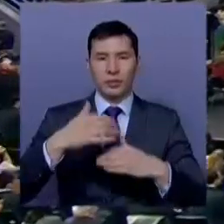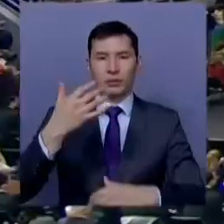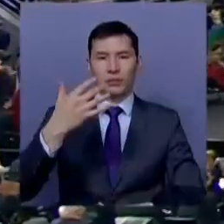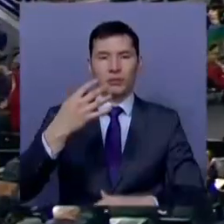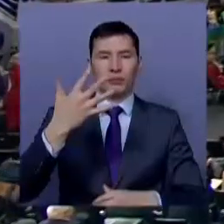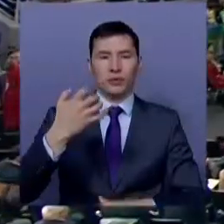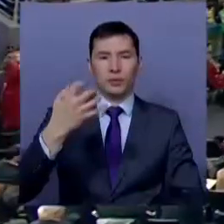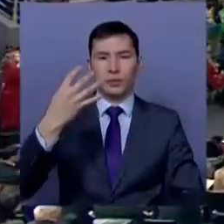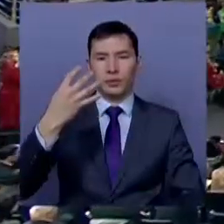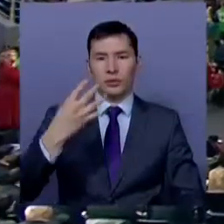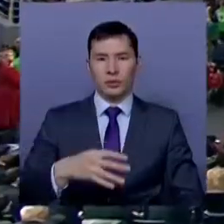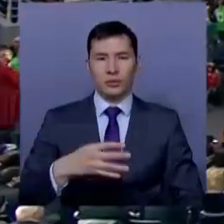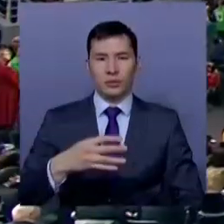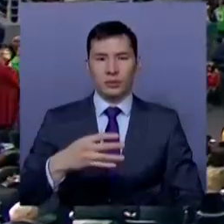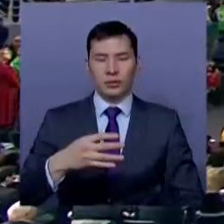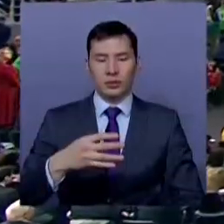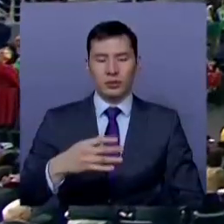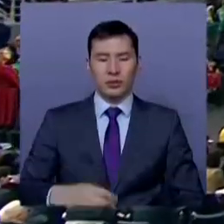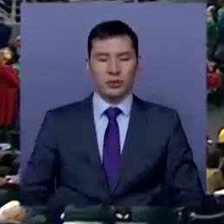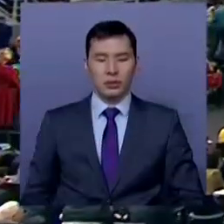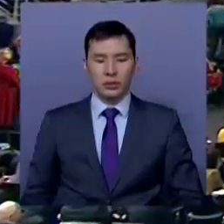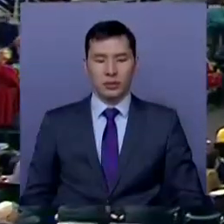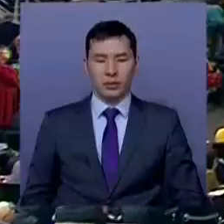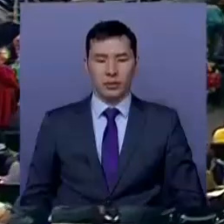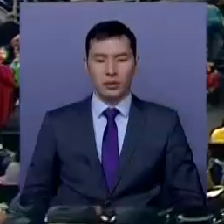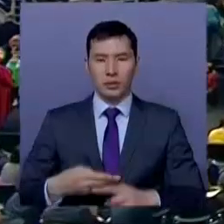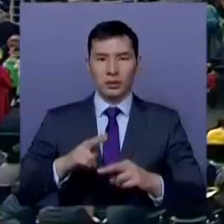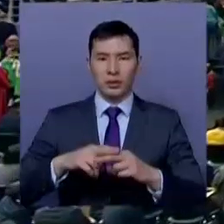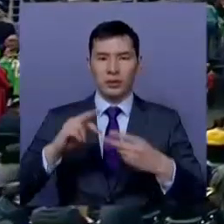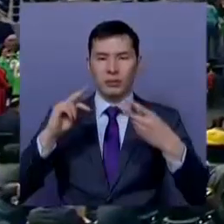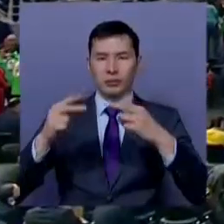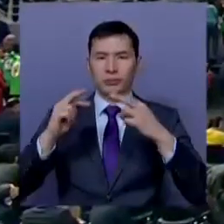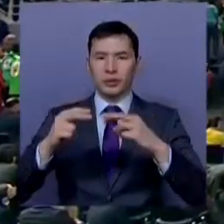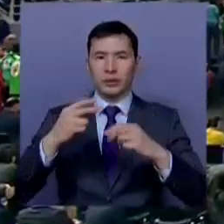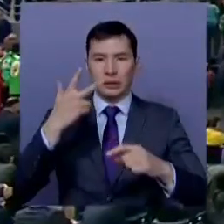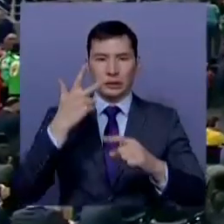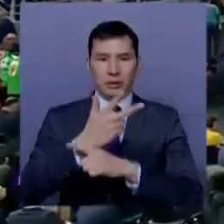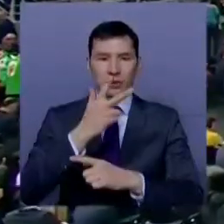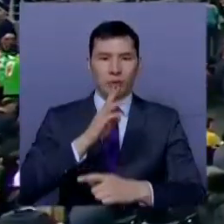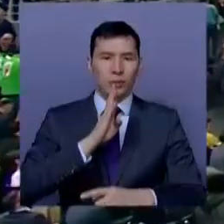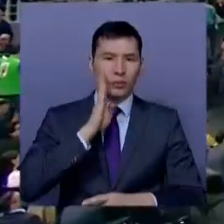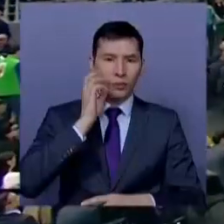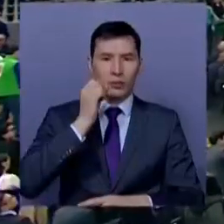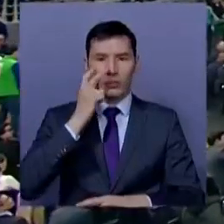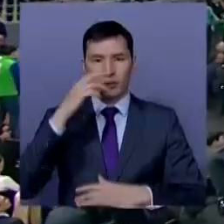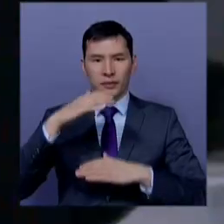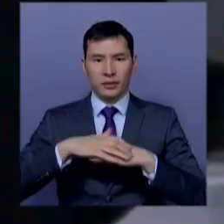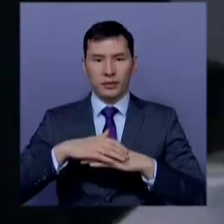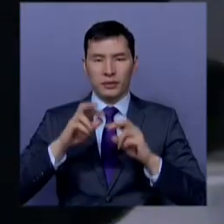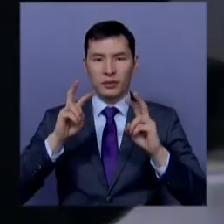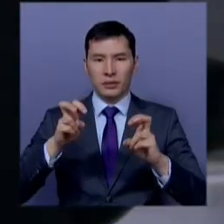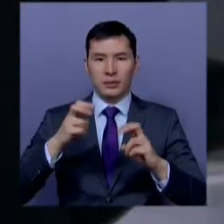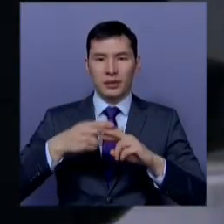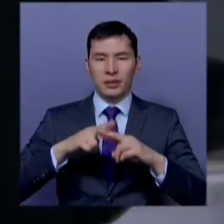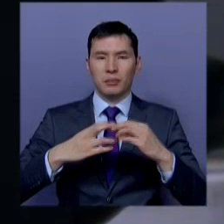жатыр. 3 ауысымда оқып жатқан оқушылардың білім сапасына туралы